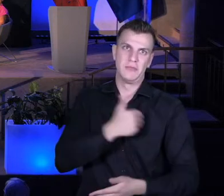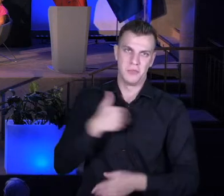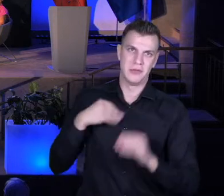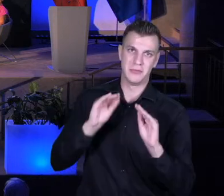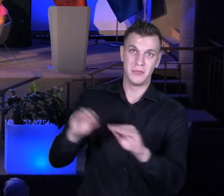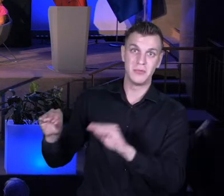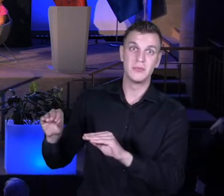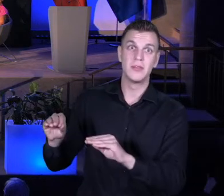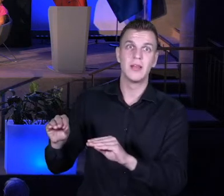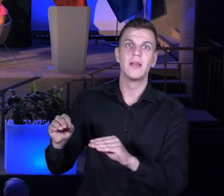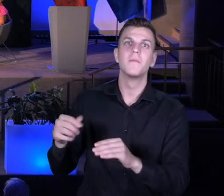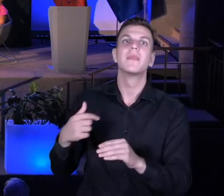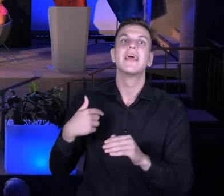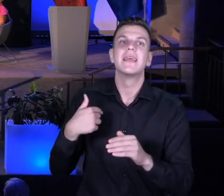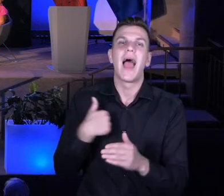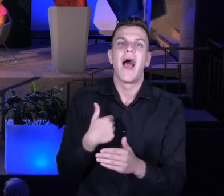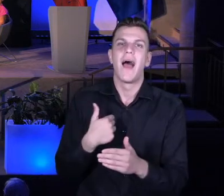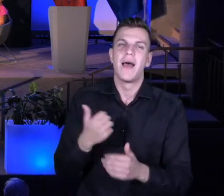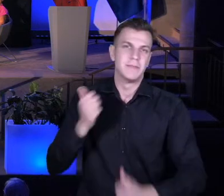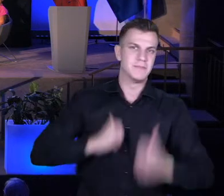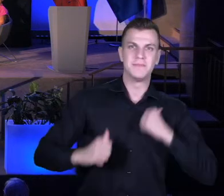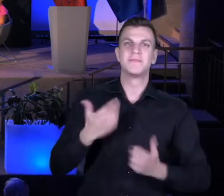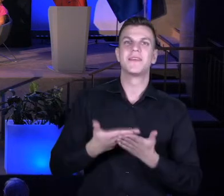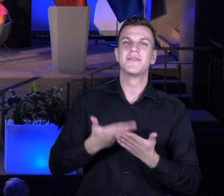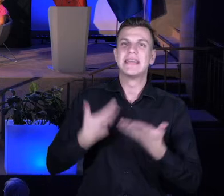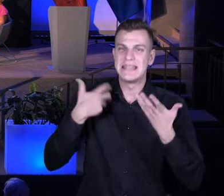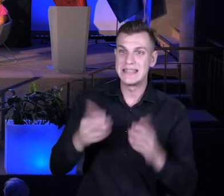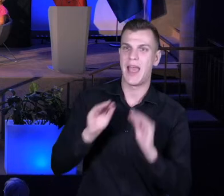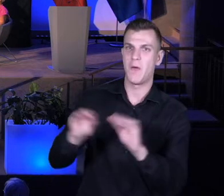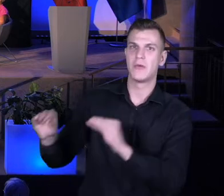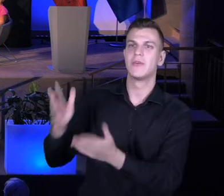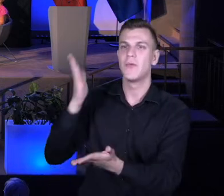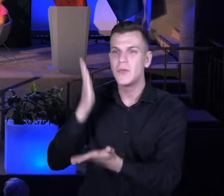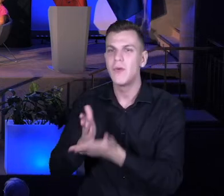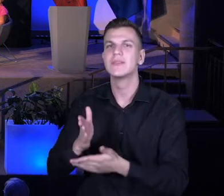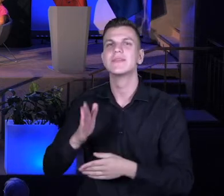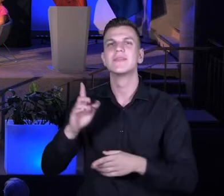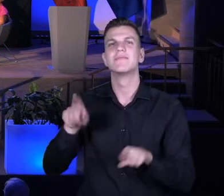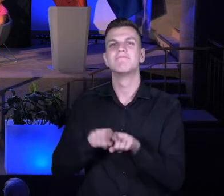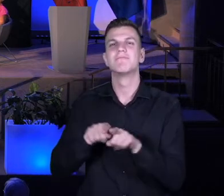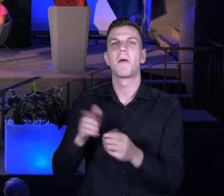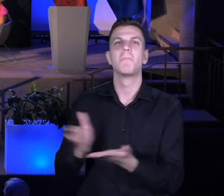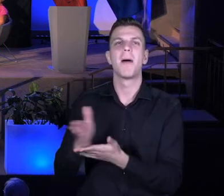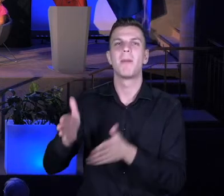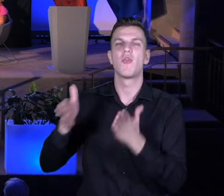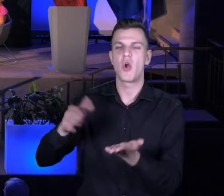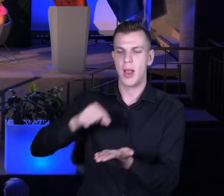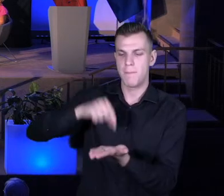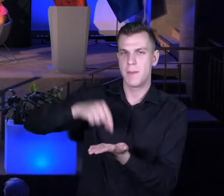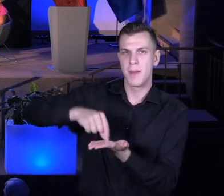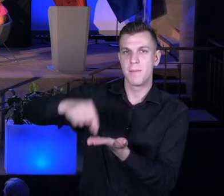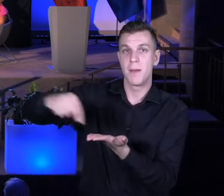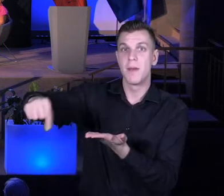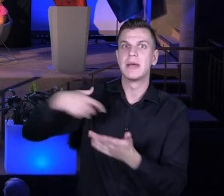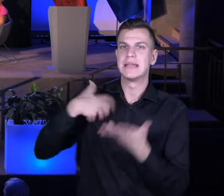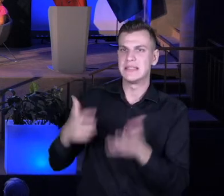chcę już je mapować, te dzieciaki, tak mówiąc kolokwialnie, aby sprawdzić, jak, na jakich poziomach one są rozwoju i